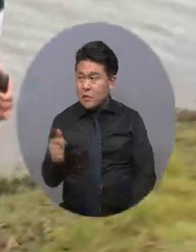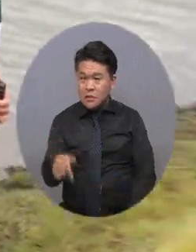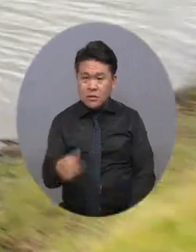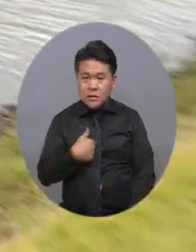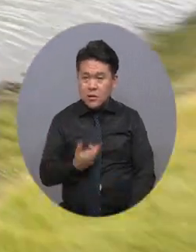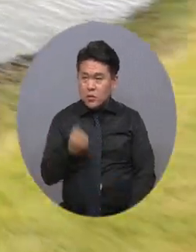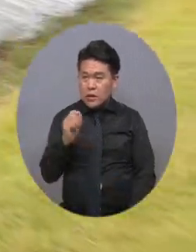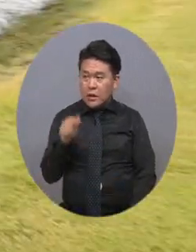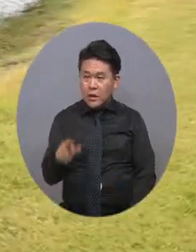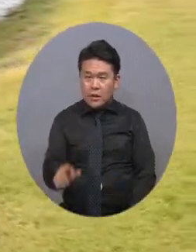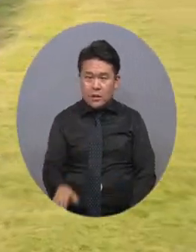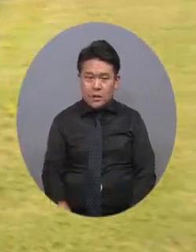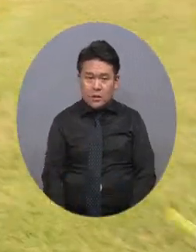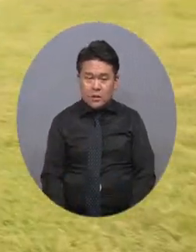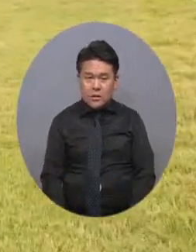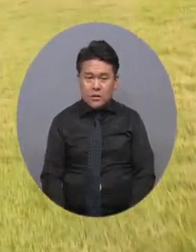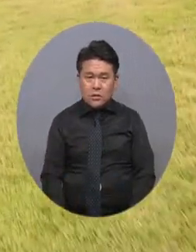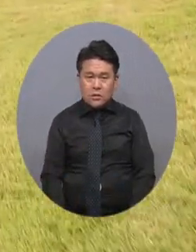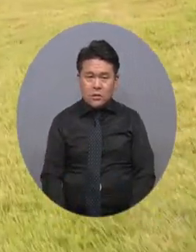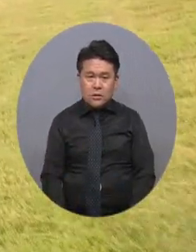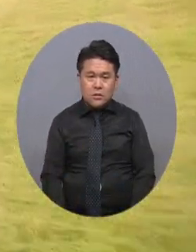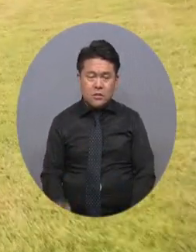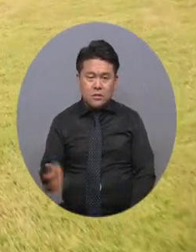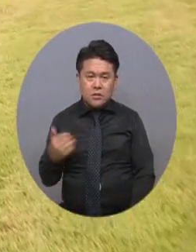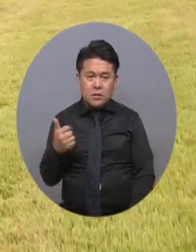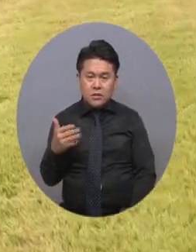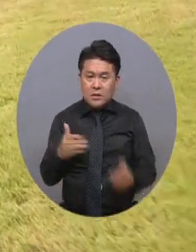내공이 아니야. 455번 집에 갔어요?